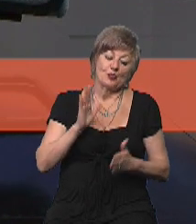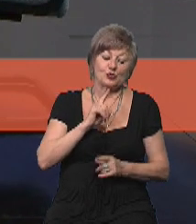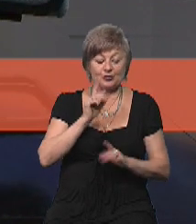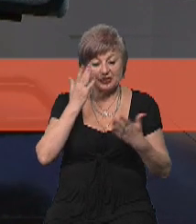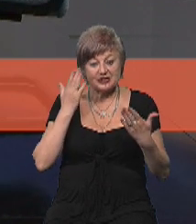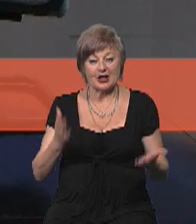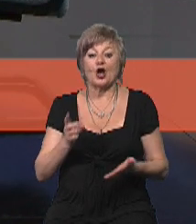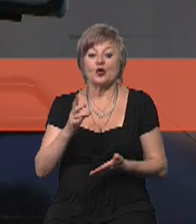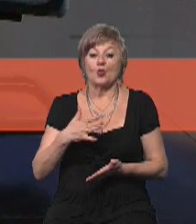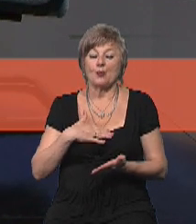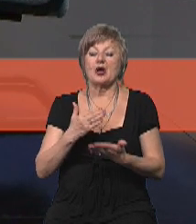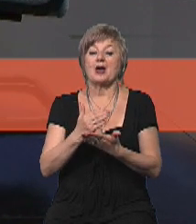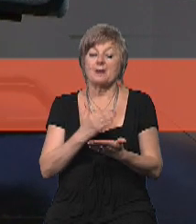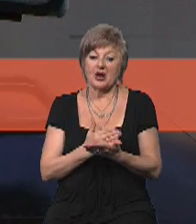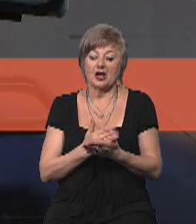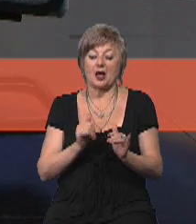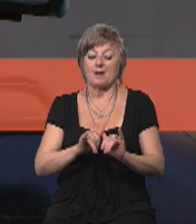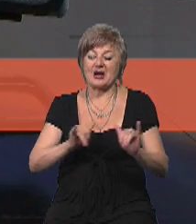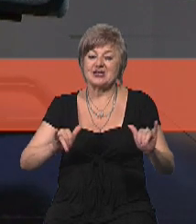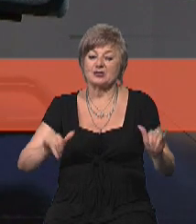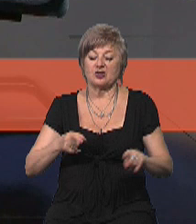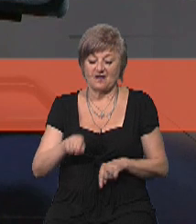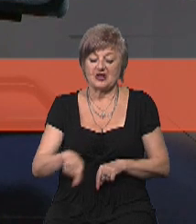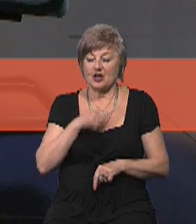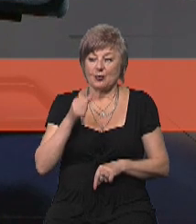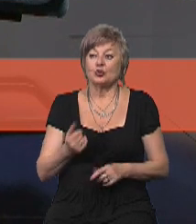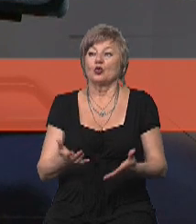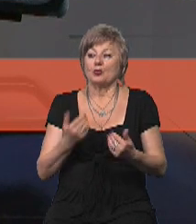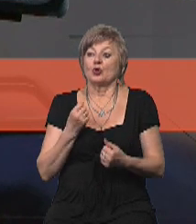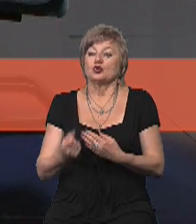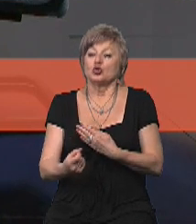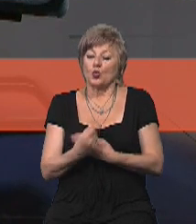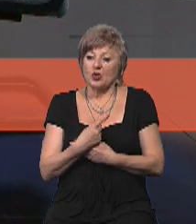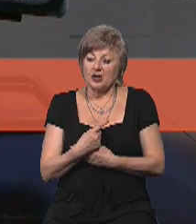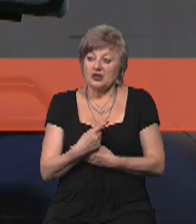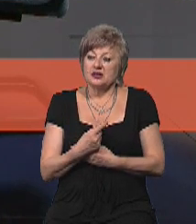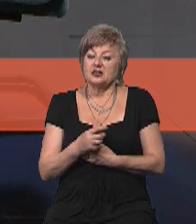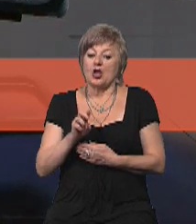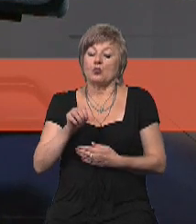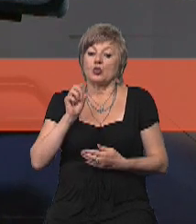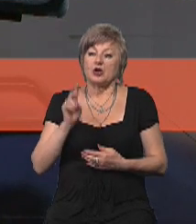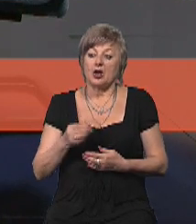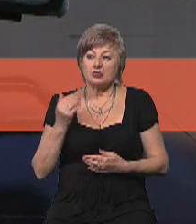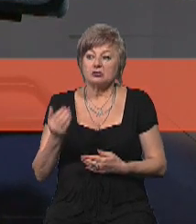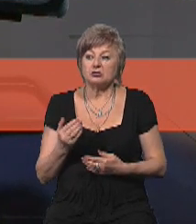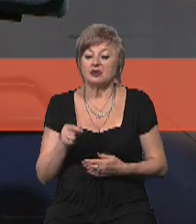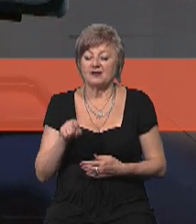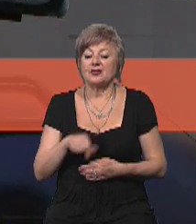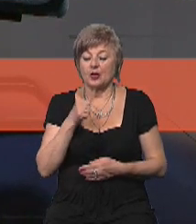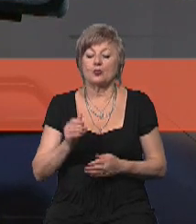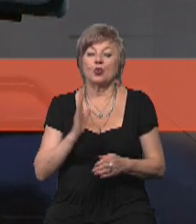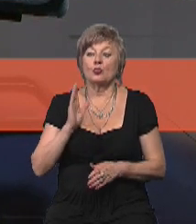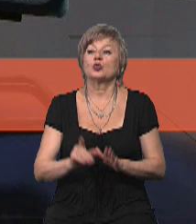будет. Но мы эту программу распространим уже в этом году. Я получил такое указание и от Владимира Викторовича Буряка. В этом году мы уже